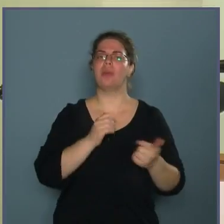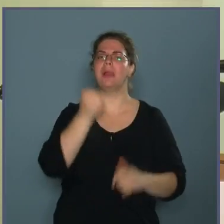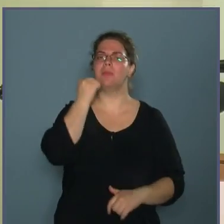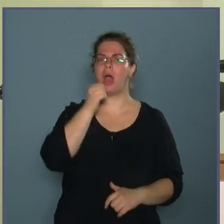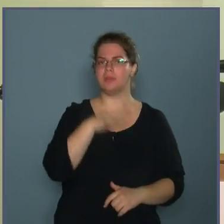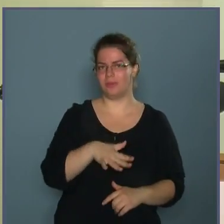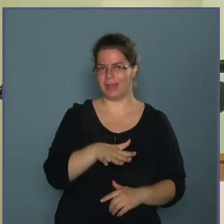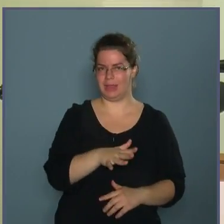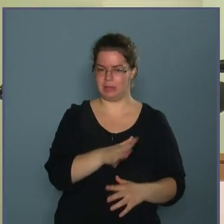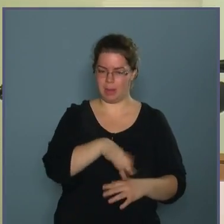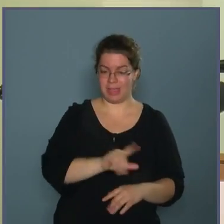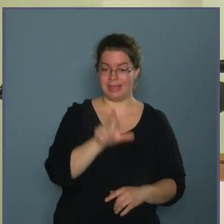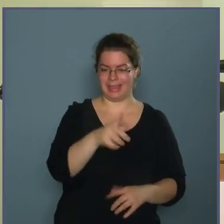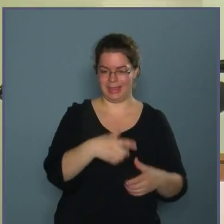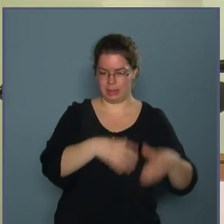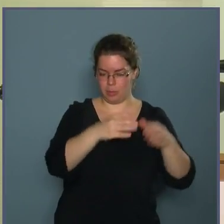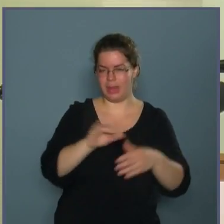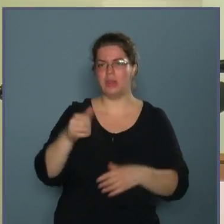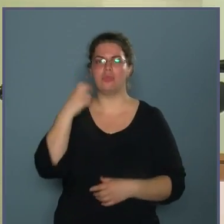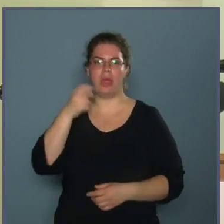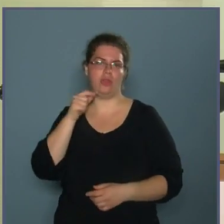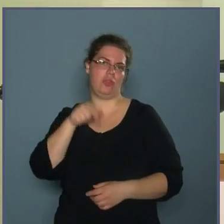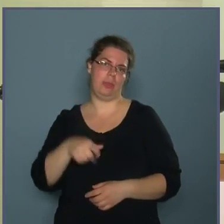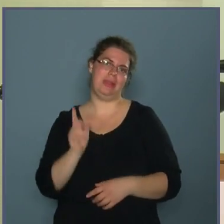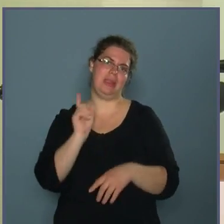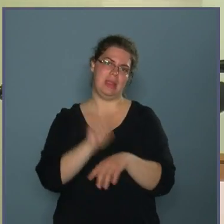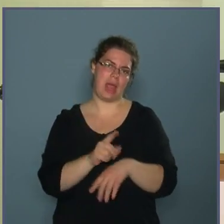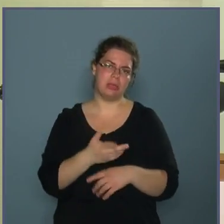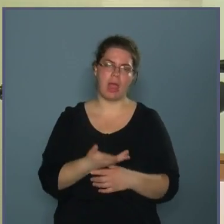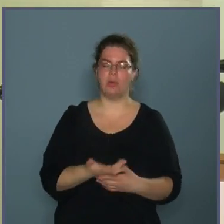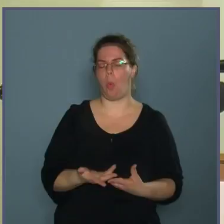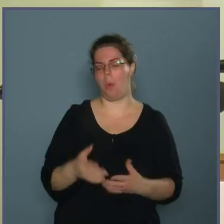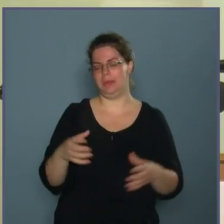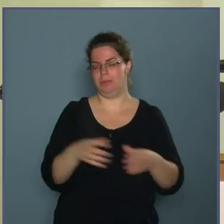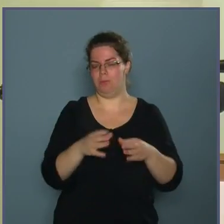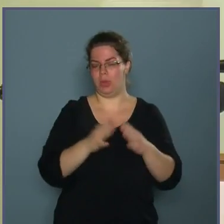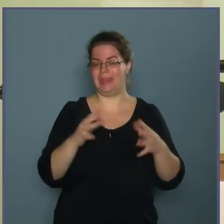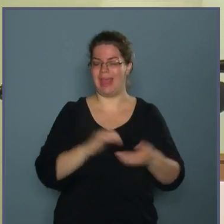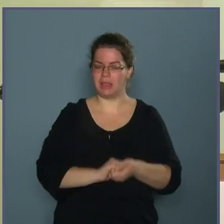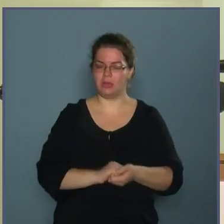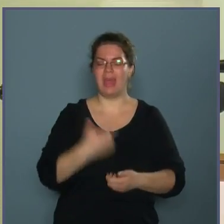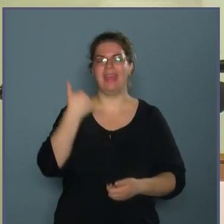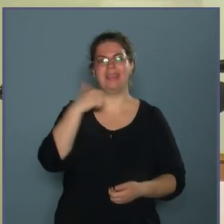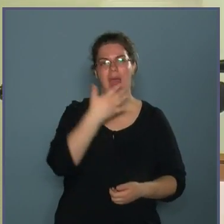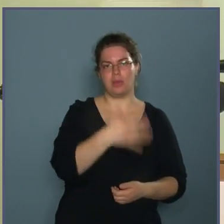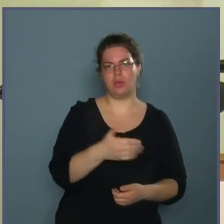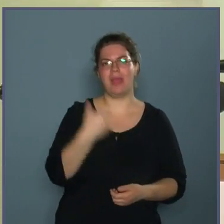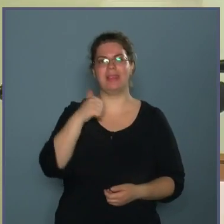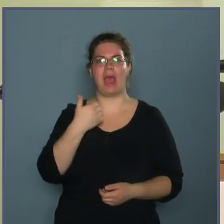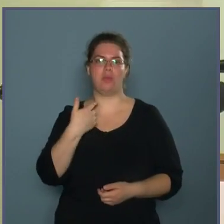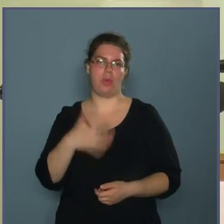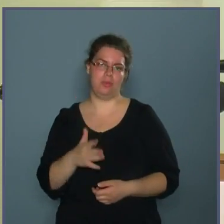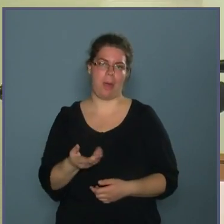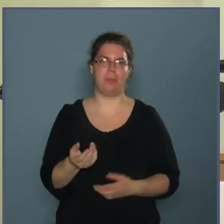Weiss-Manfred telephelyünkön 2 épület és Pest-Erzsébeti rendelőnk épület együttese 150-150 millió forintból újulhatott